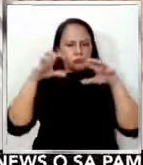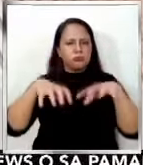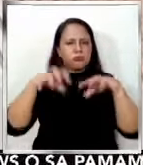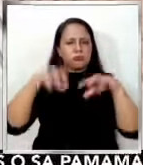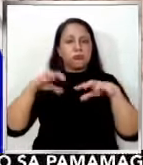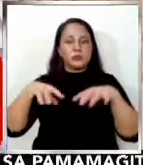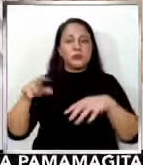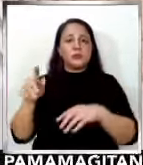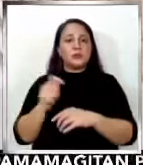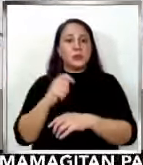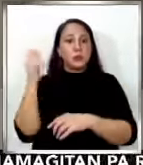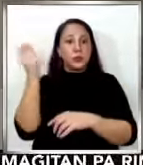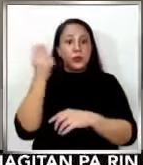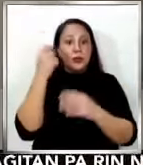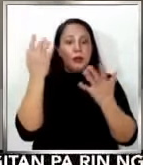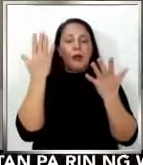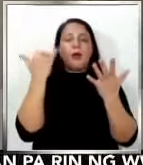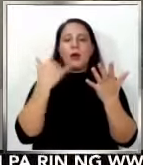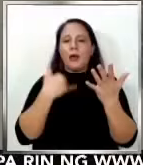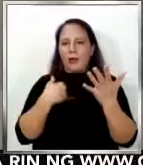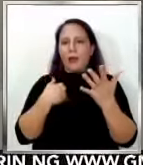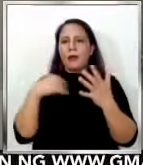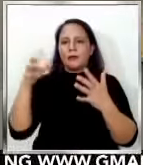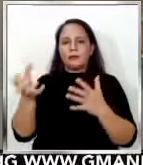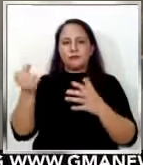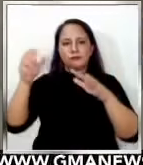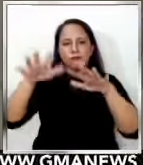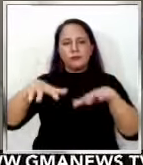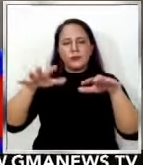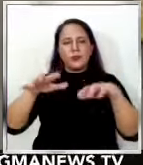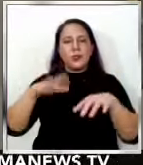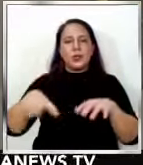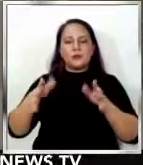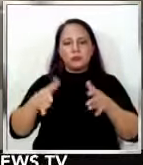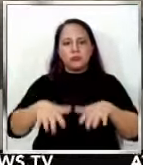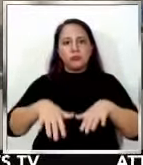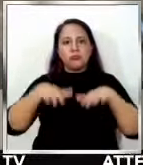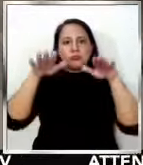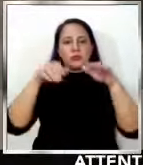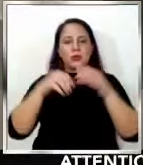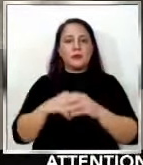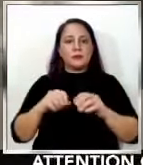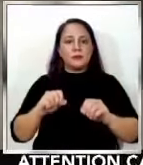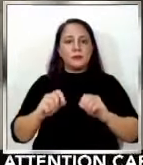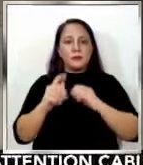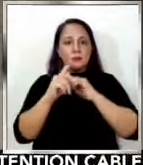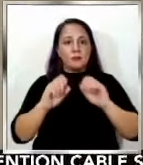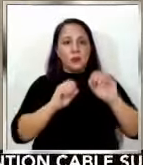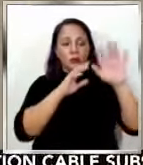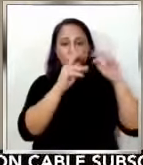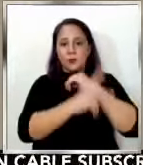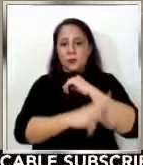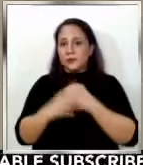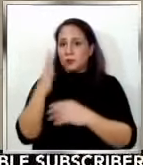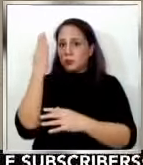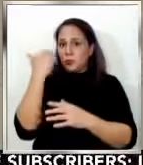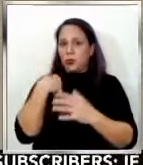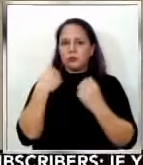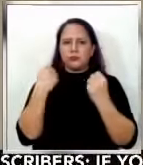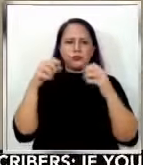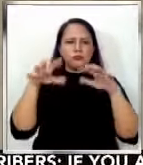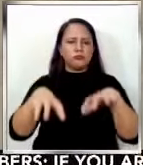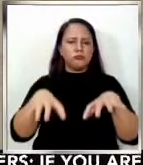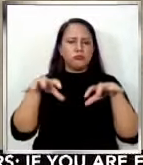sa localized thunderstorm. Binaha naman ang ilang kalsada sa Bontoc Mountain Province dahil sa malakas na pag-ulan. Inulan din ang